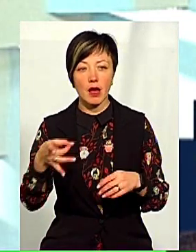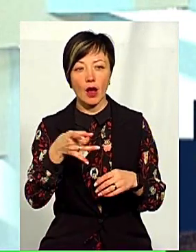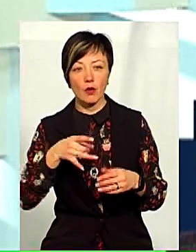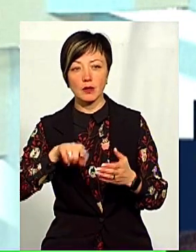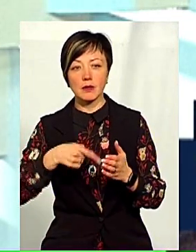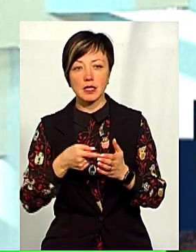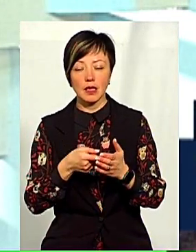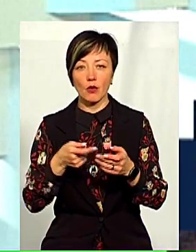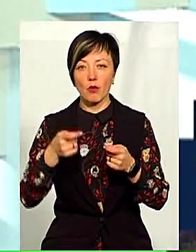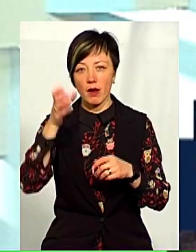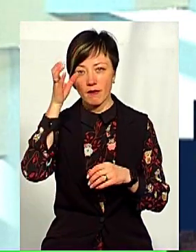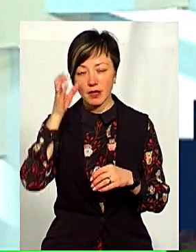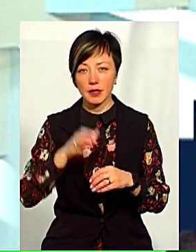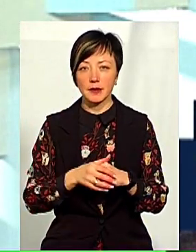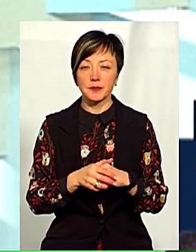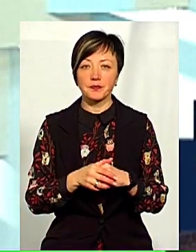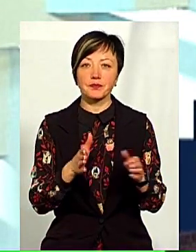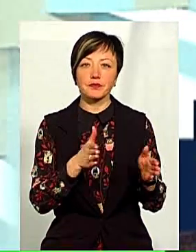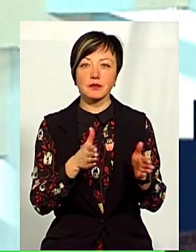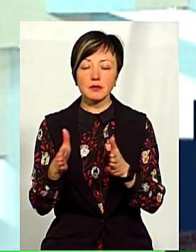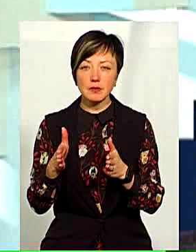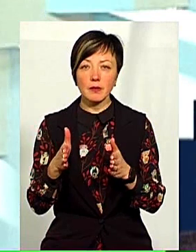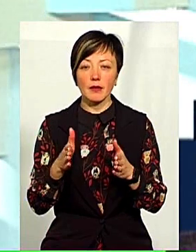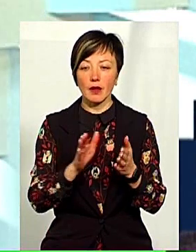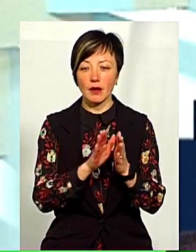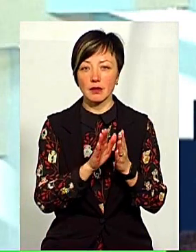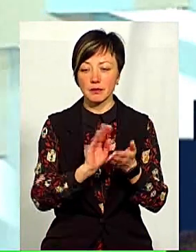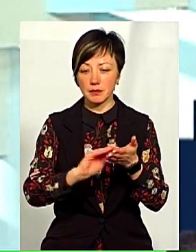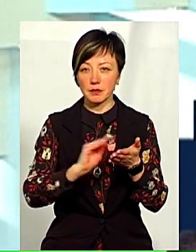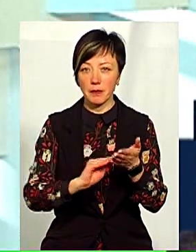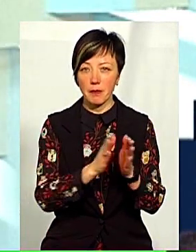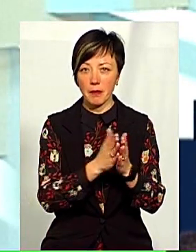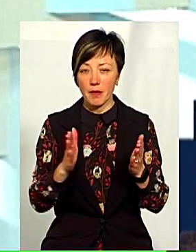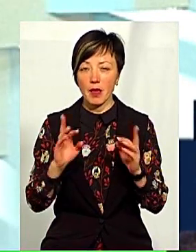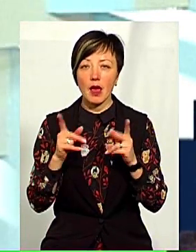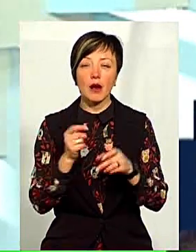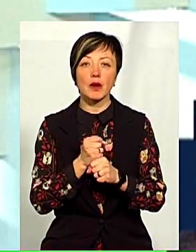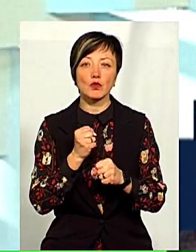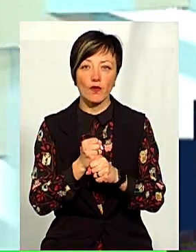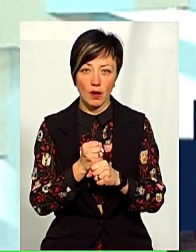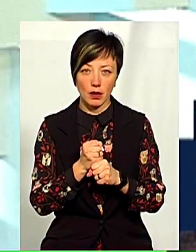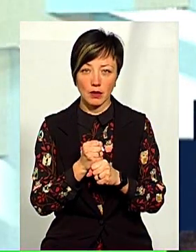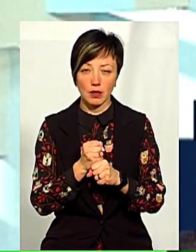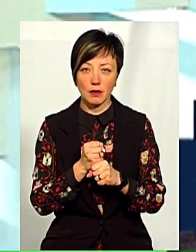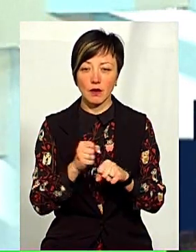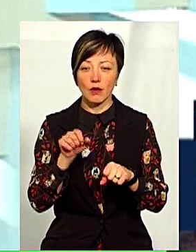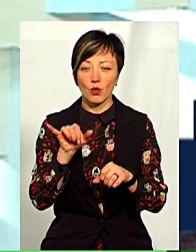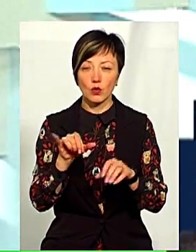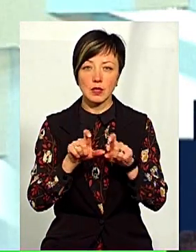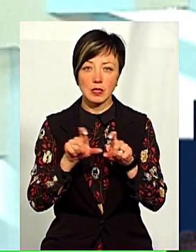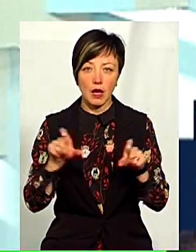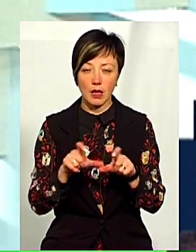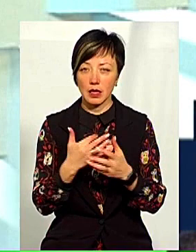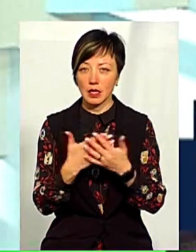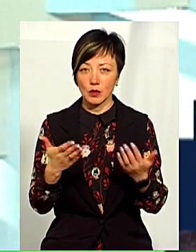міських управлінь, підготували пам'ятки їм, як працювати в закладах